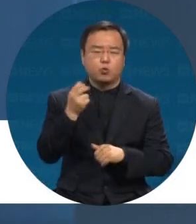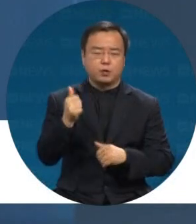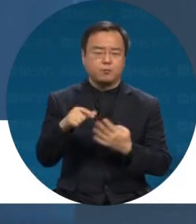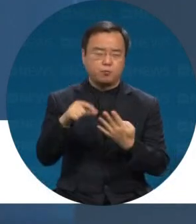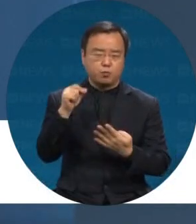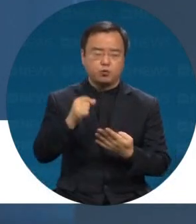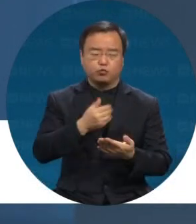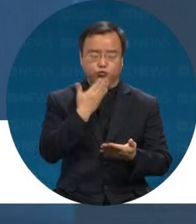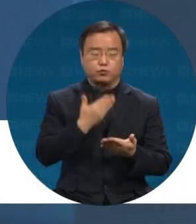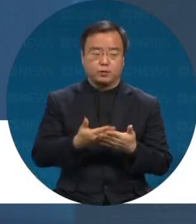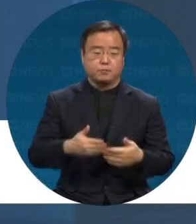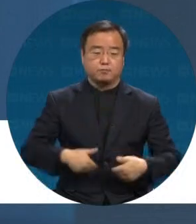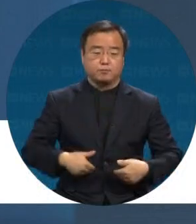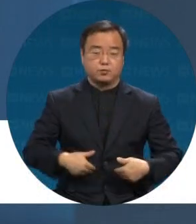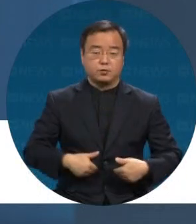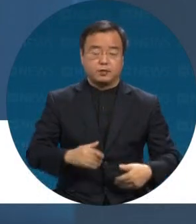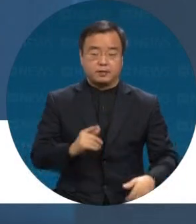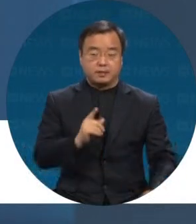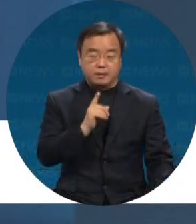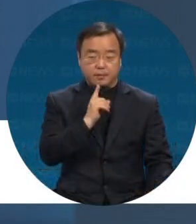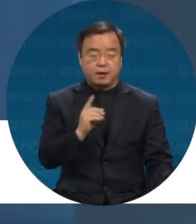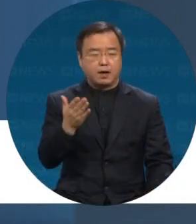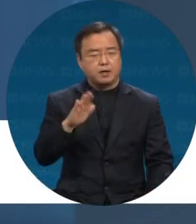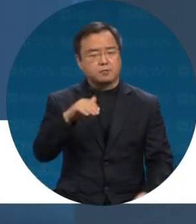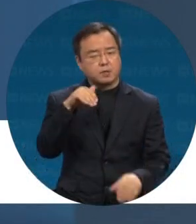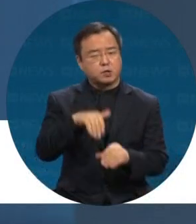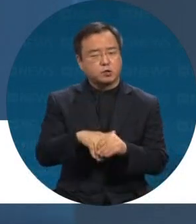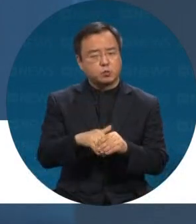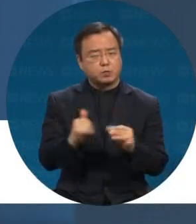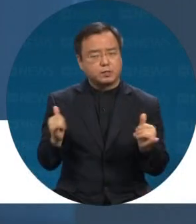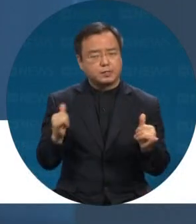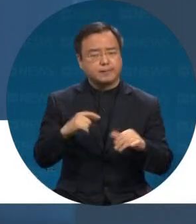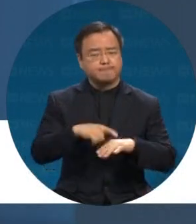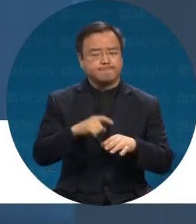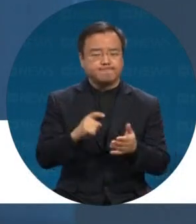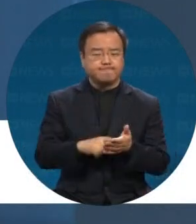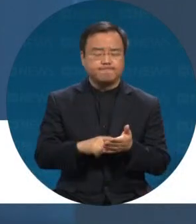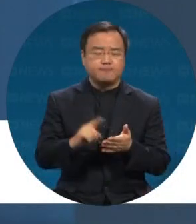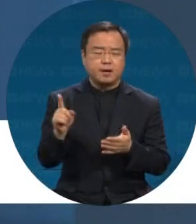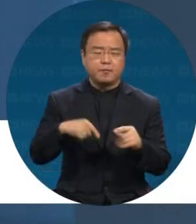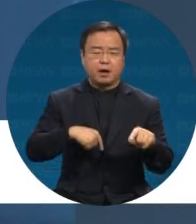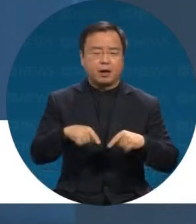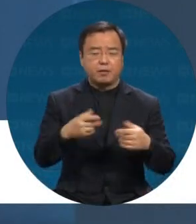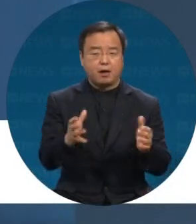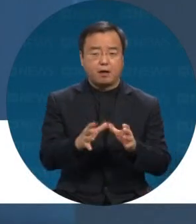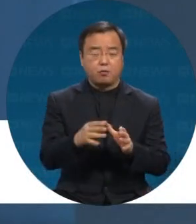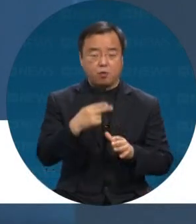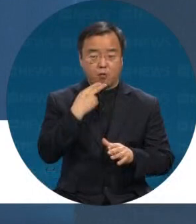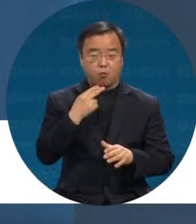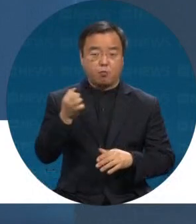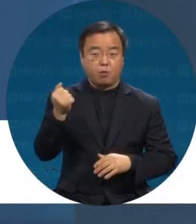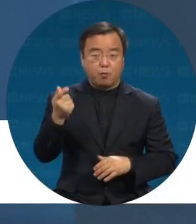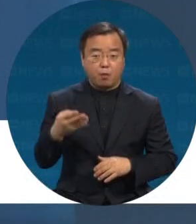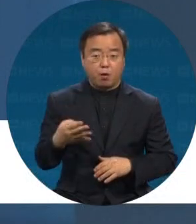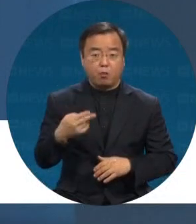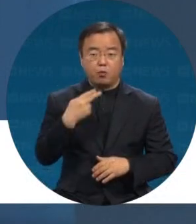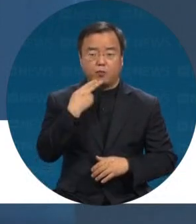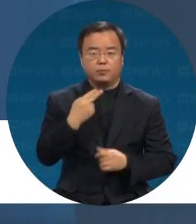그런데 현실적으로 보면 유권자 입장에서 보면 당도 없고 번호도 없으니까